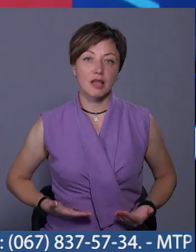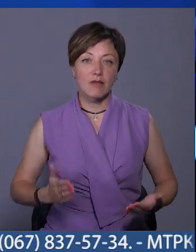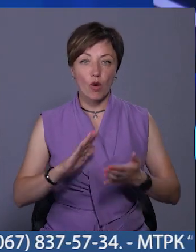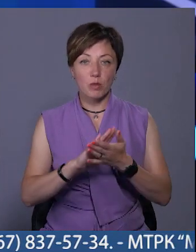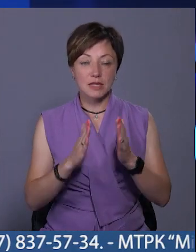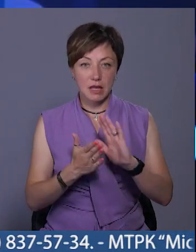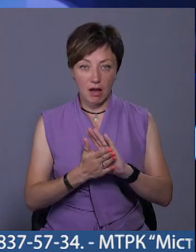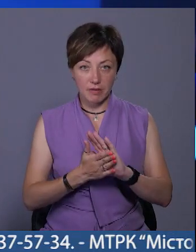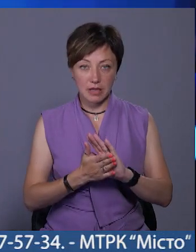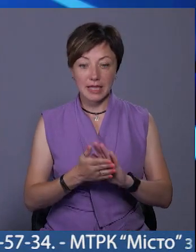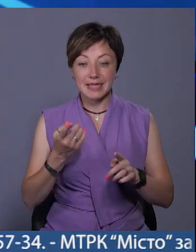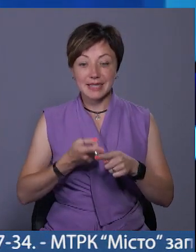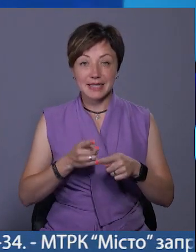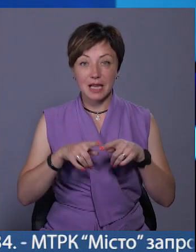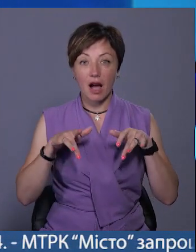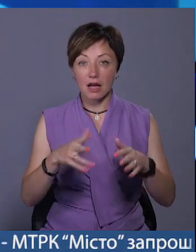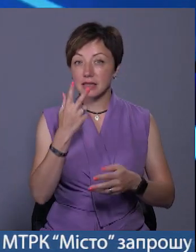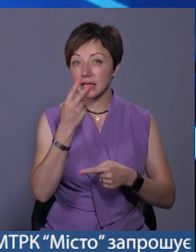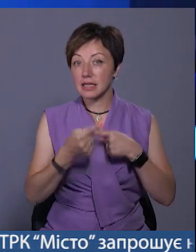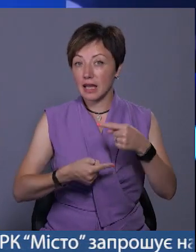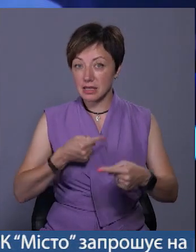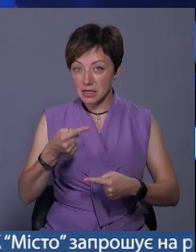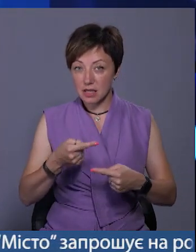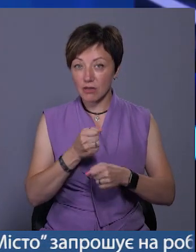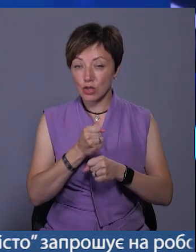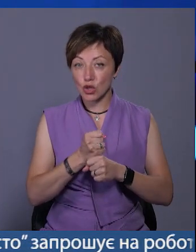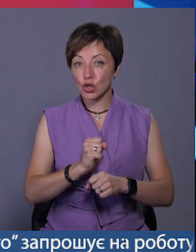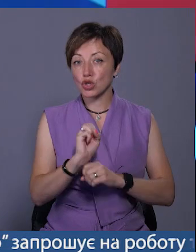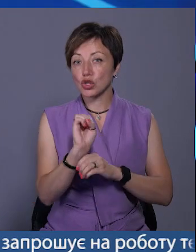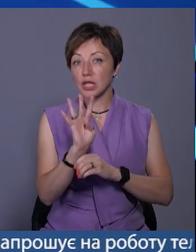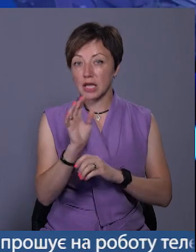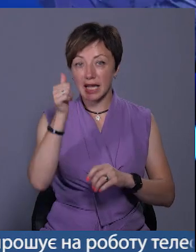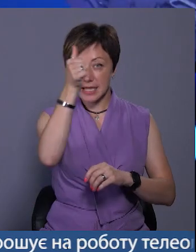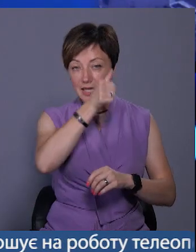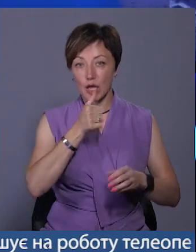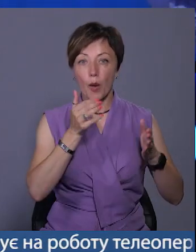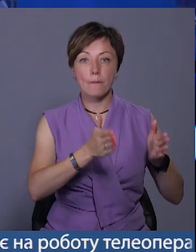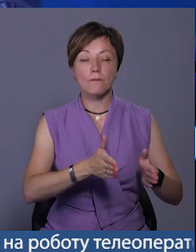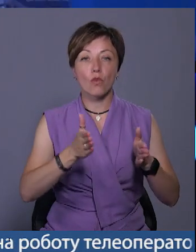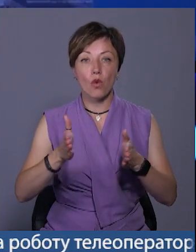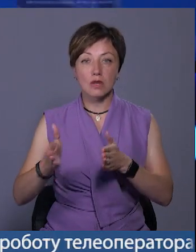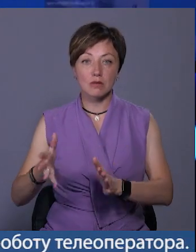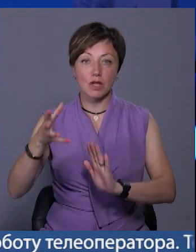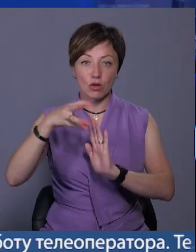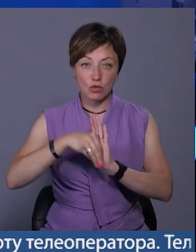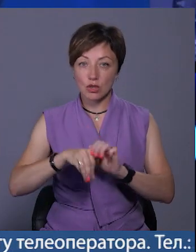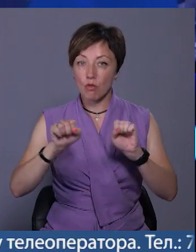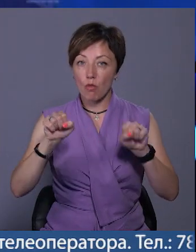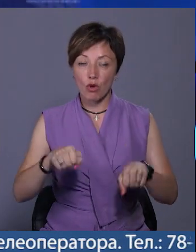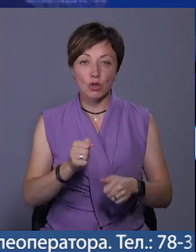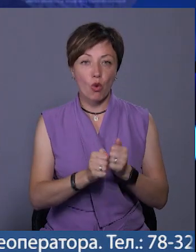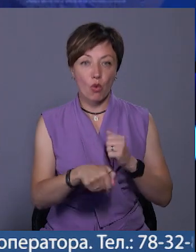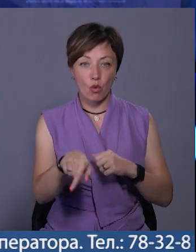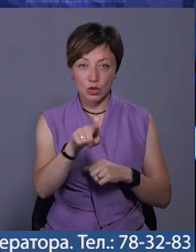обставинах. Нагадаємо, ця акція традиційна, її влаштовують вже 14-й рік поспіль. Долучитися може кожен